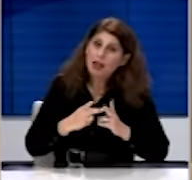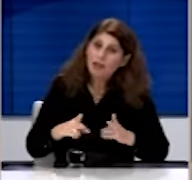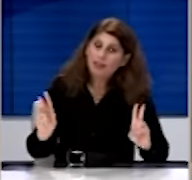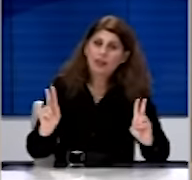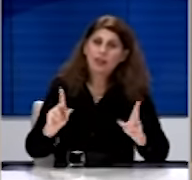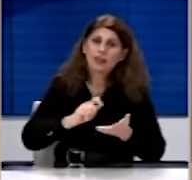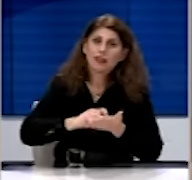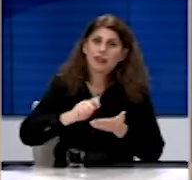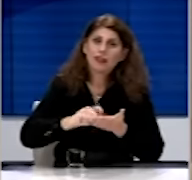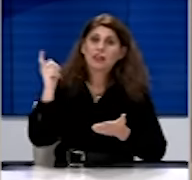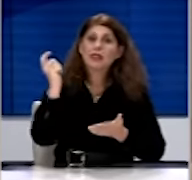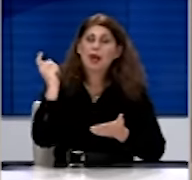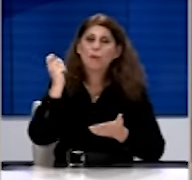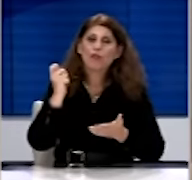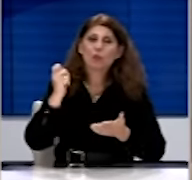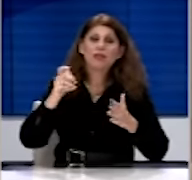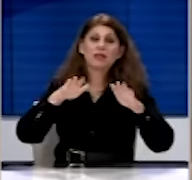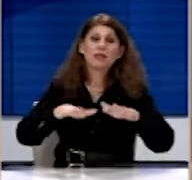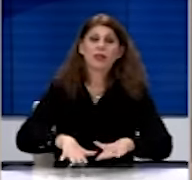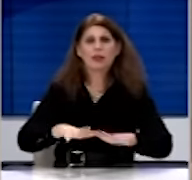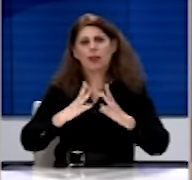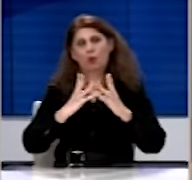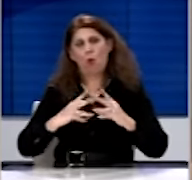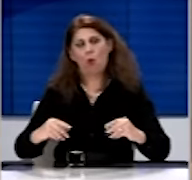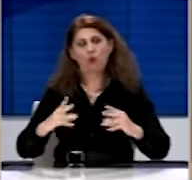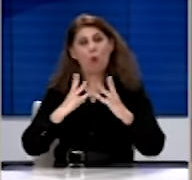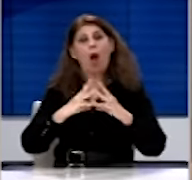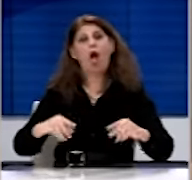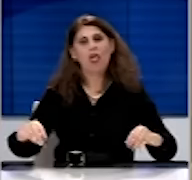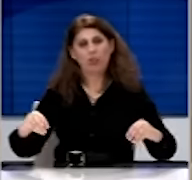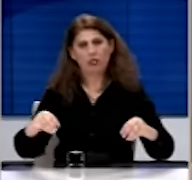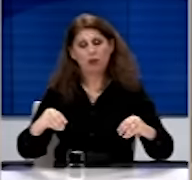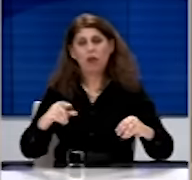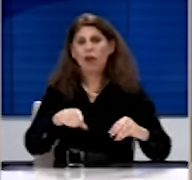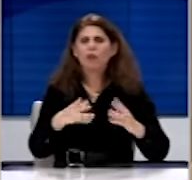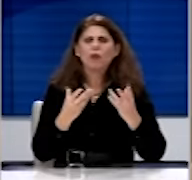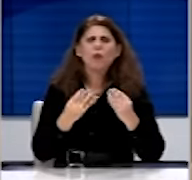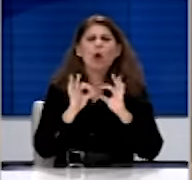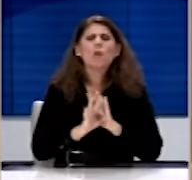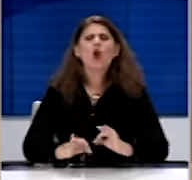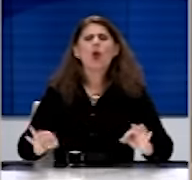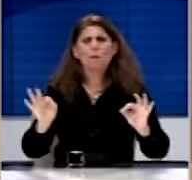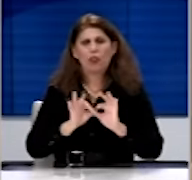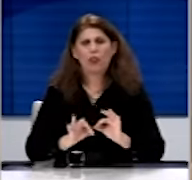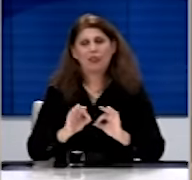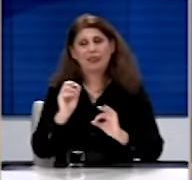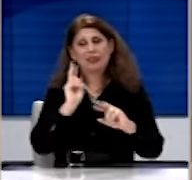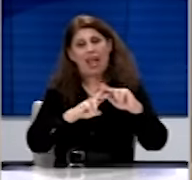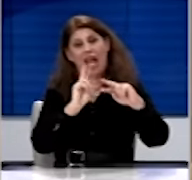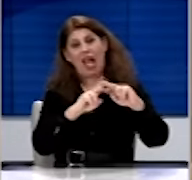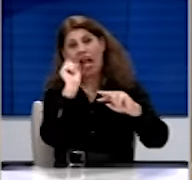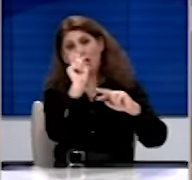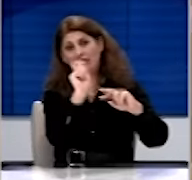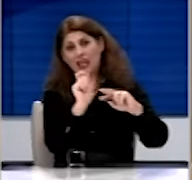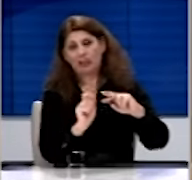να γραφτεί στα επιδόματα της ανεργίας του ΟΑΕΔ. Και αυτά με πολλές πάλι προϋποθέσεις και αστερίσκους.